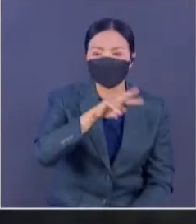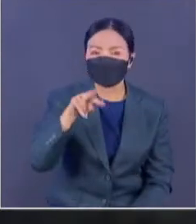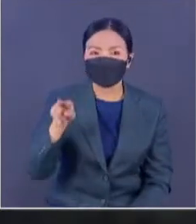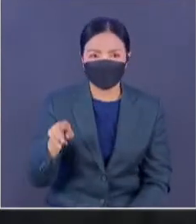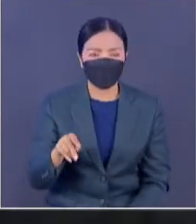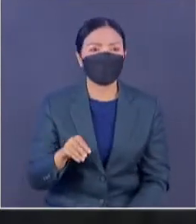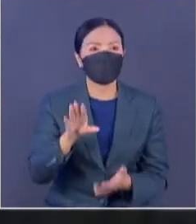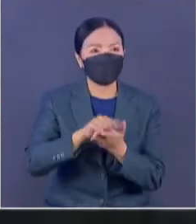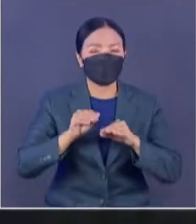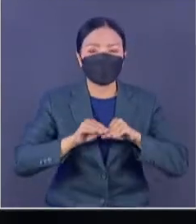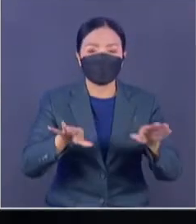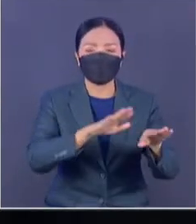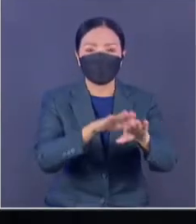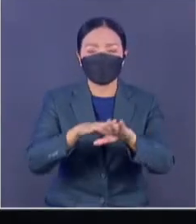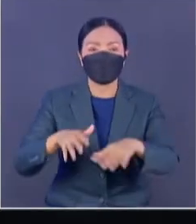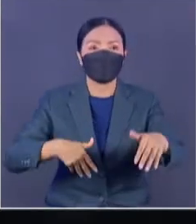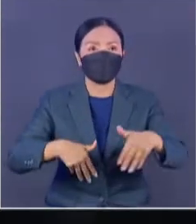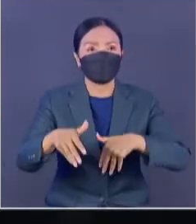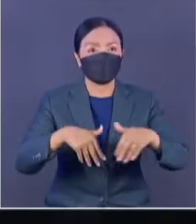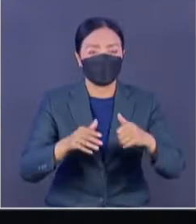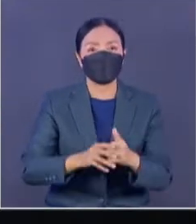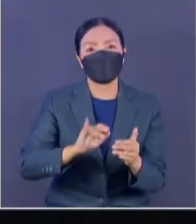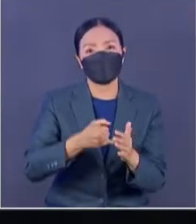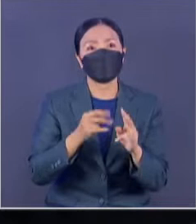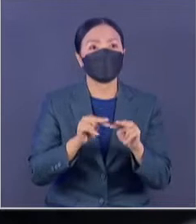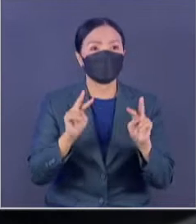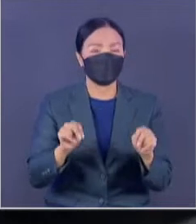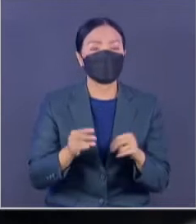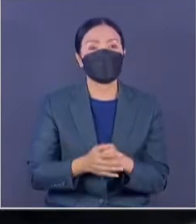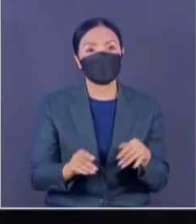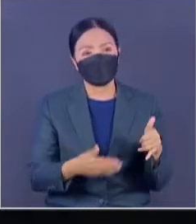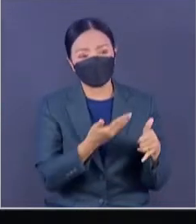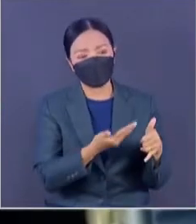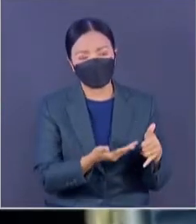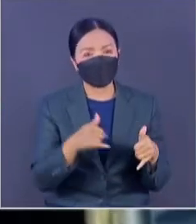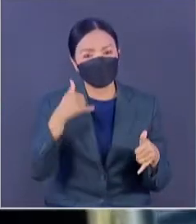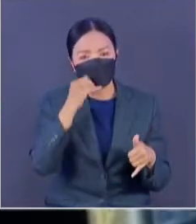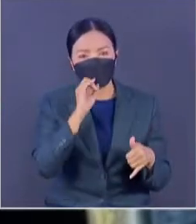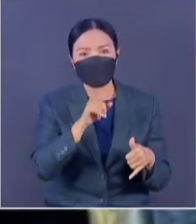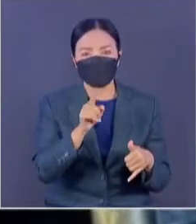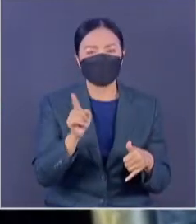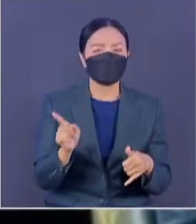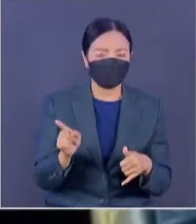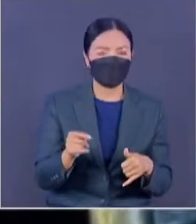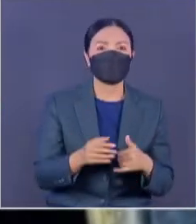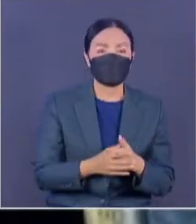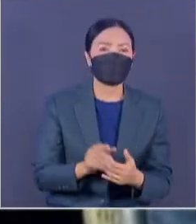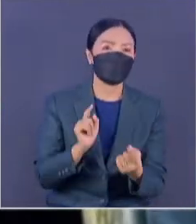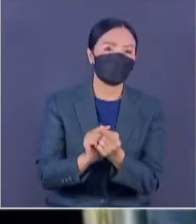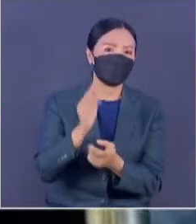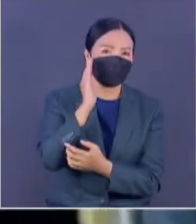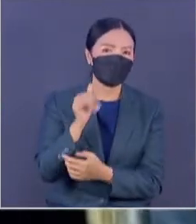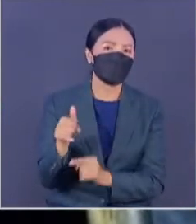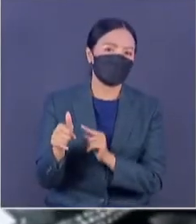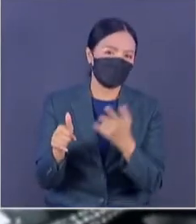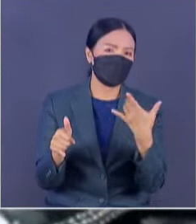กระจายข้อมูลให้กับชาวบ้านได้รับทราบกันกระทั่งมีพลเมืองดีคุณผู้ชมเข้าแจ้งเหตุเข้ามานะคะบอกว่าพบชายต้